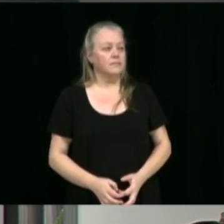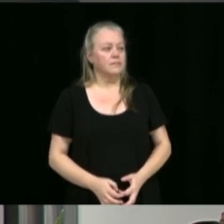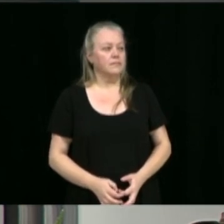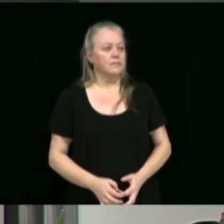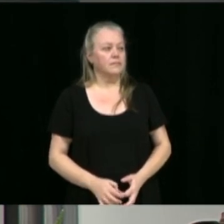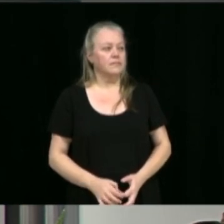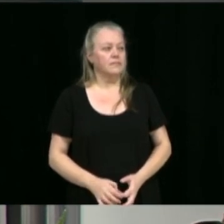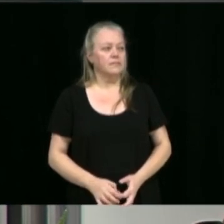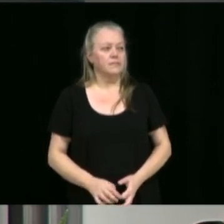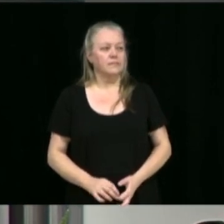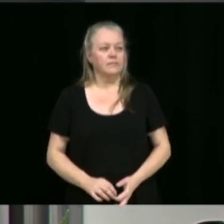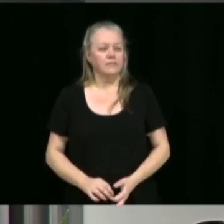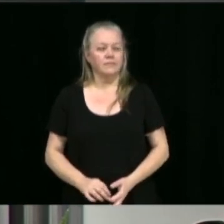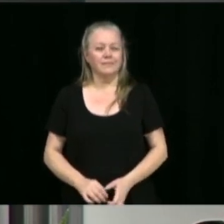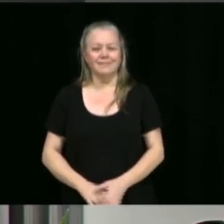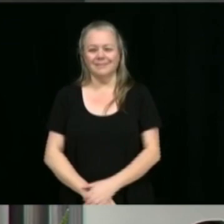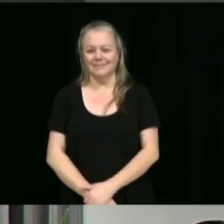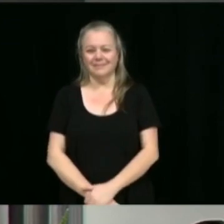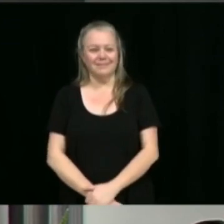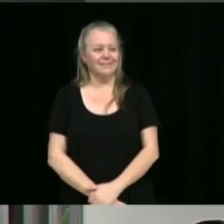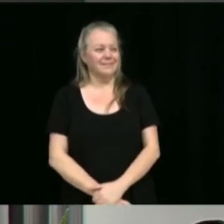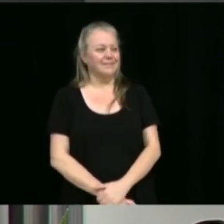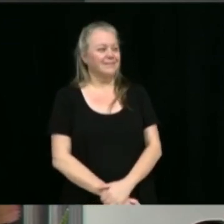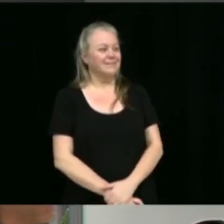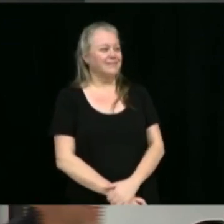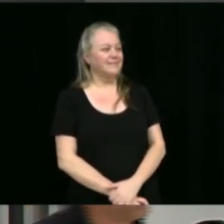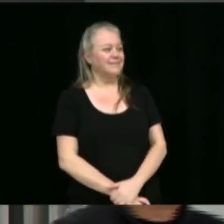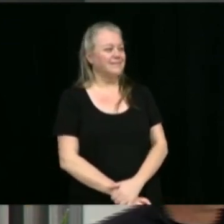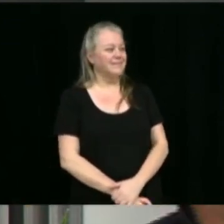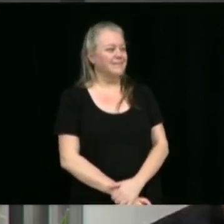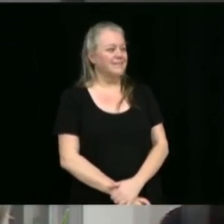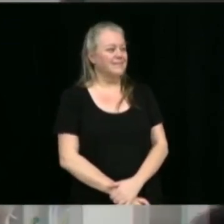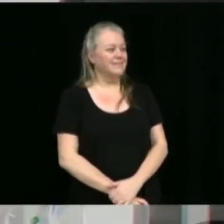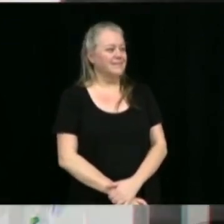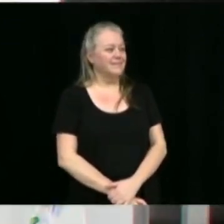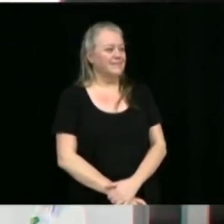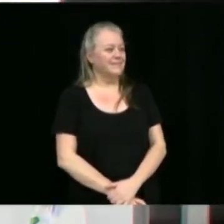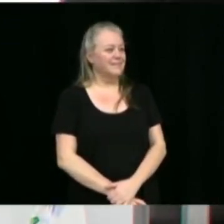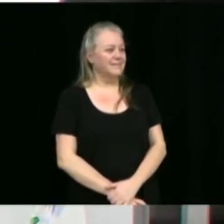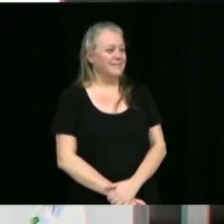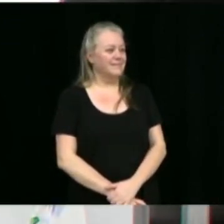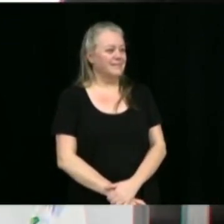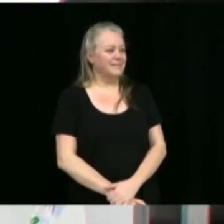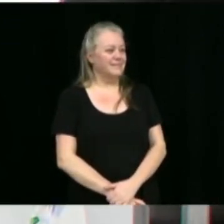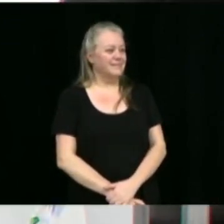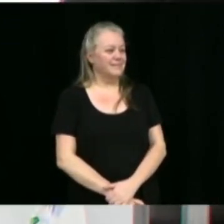François Touré. Merci. Je ne sais pas s'il y a une photo, Monsieur le maire,